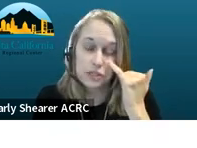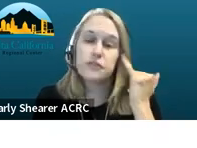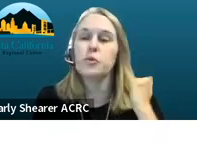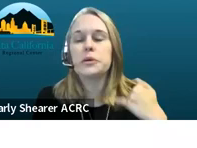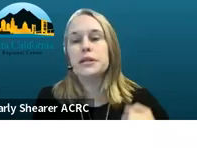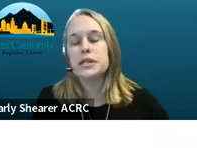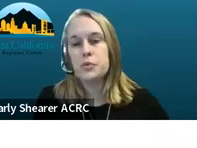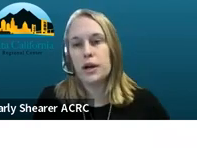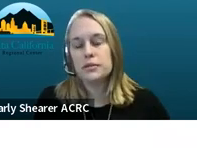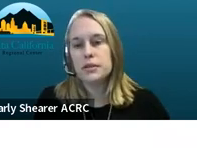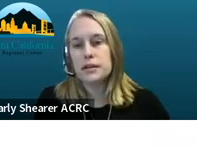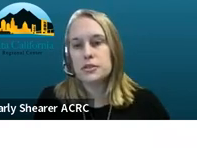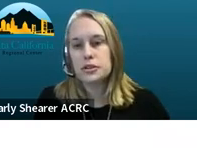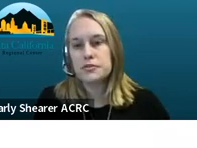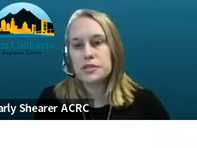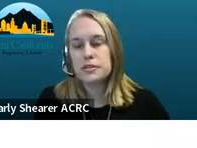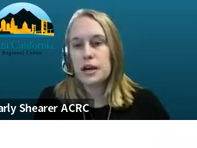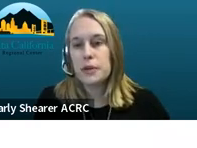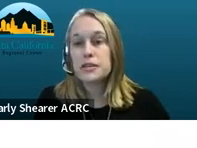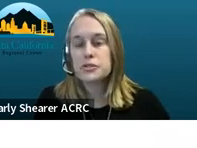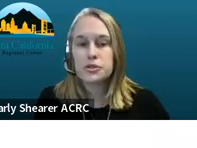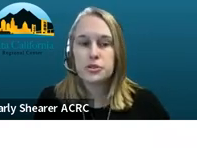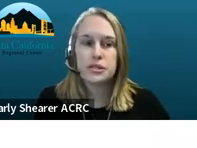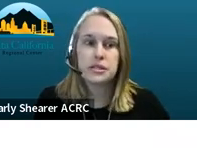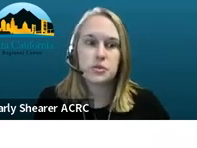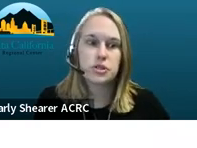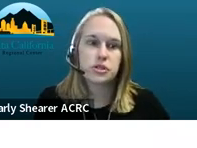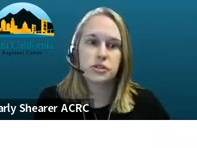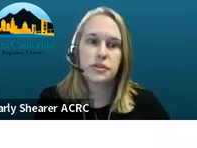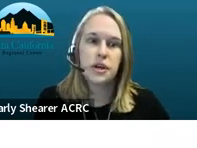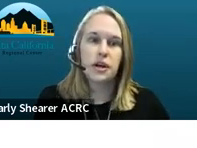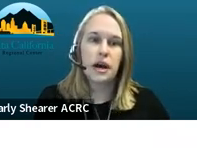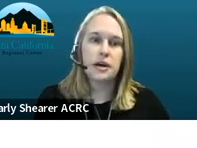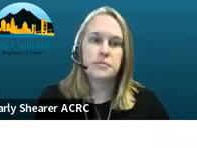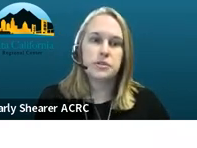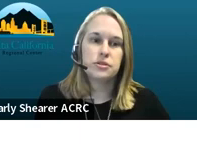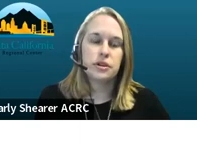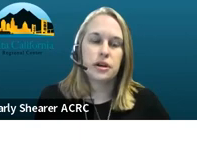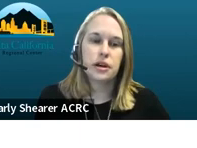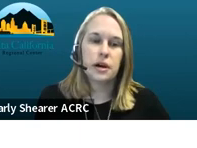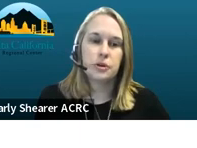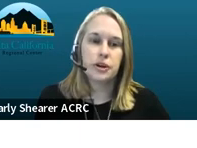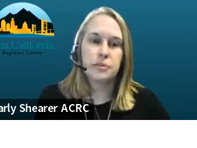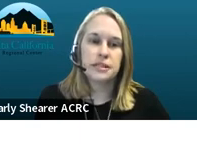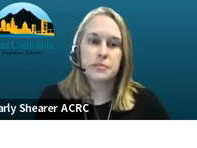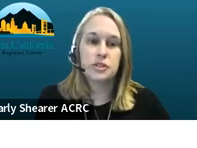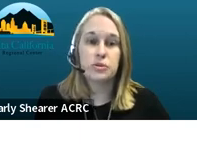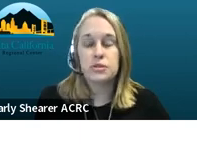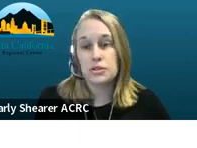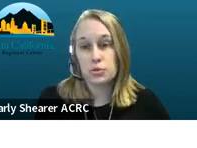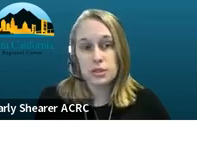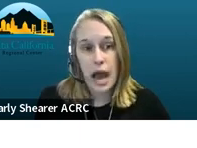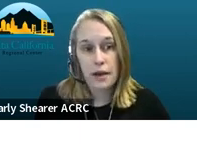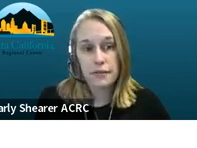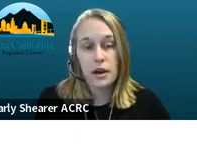know, the successor of workability one that serves high school students. This would serve a program that some